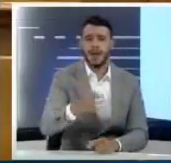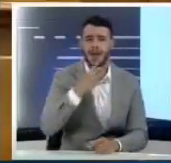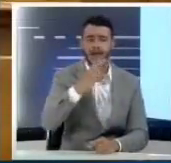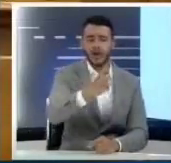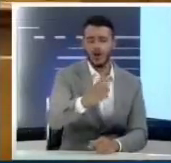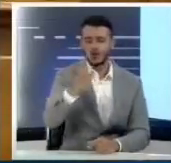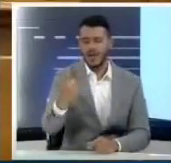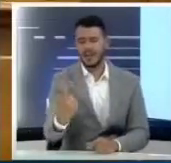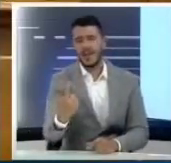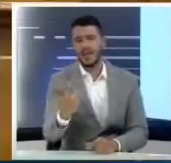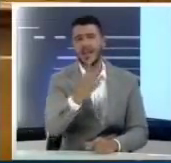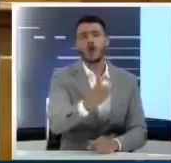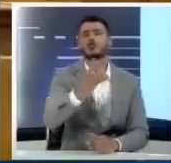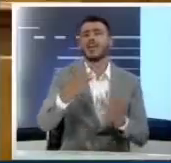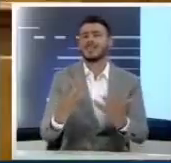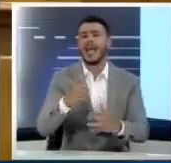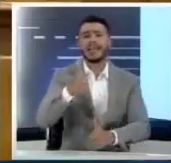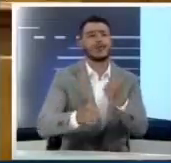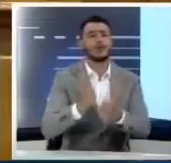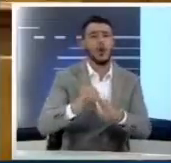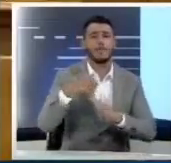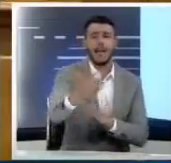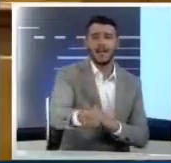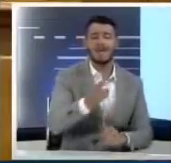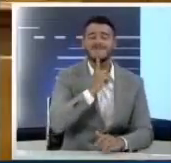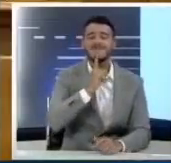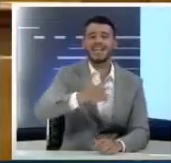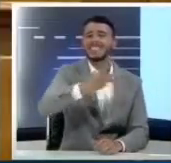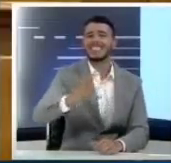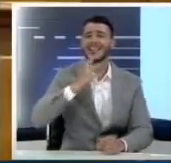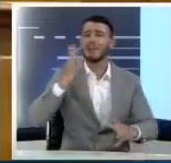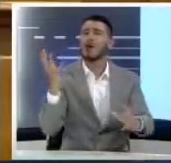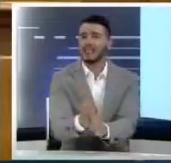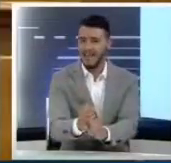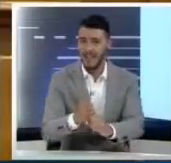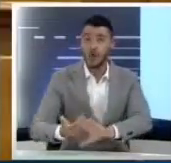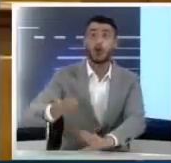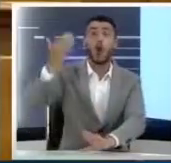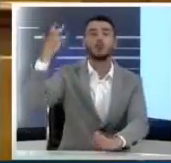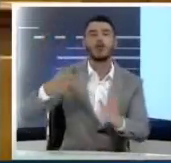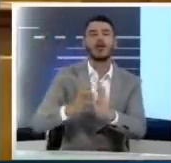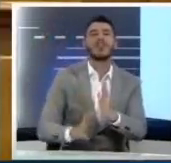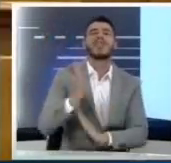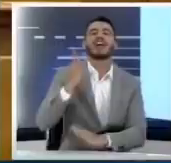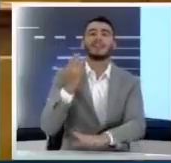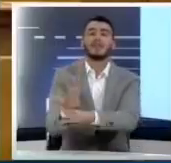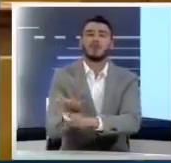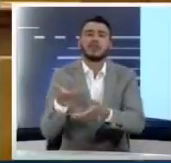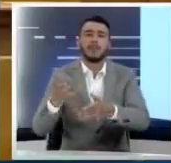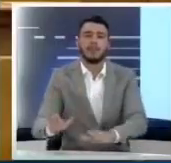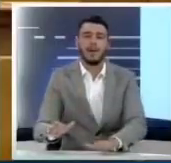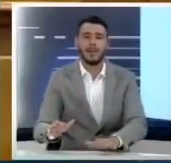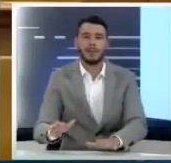που πήρε ο ΣΥΡΙΖΑ ήταν στο τραπέζι το 2014. Μάλιστα το πήρε και